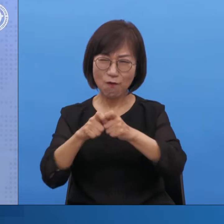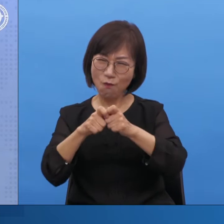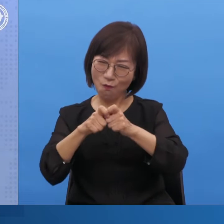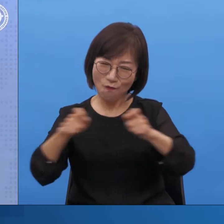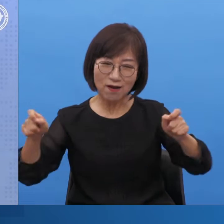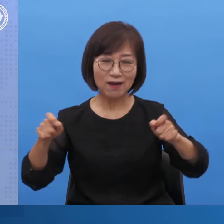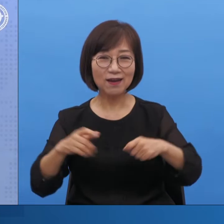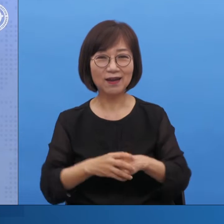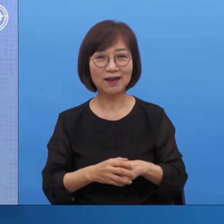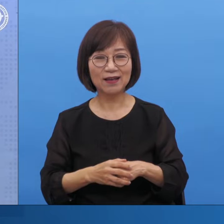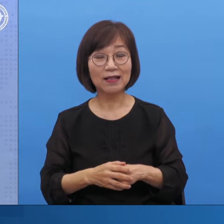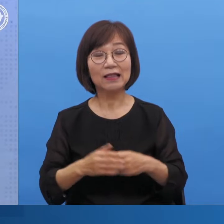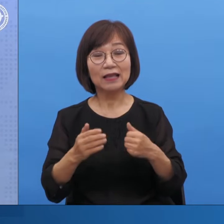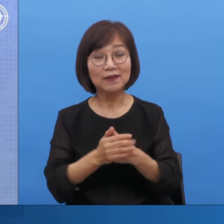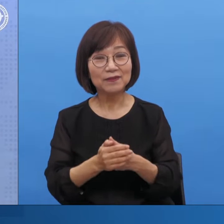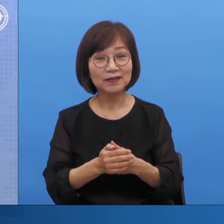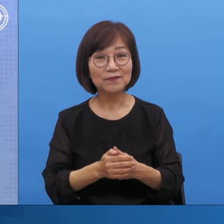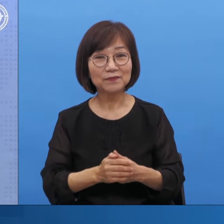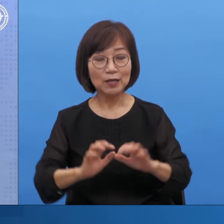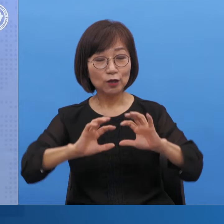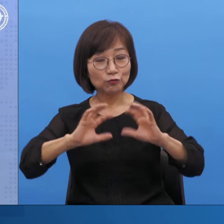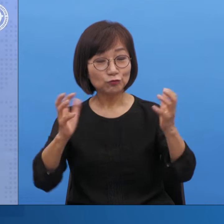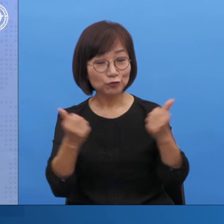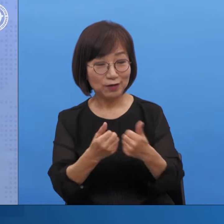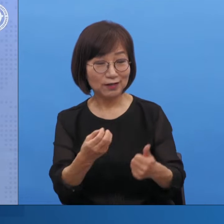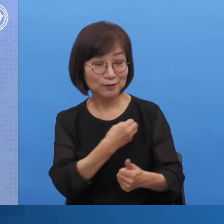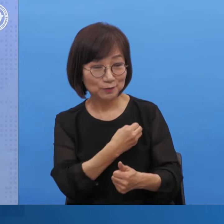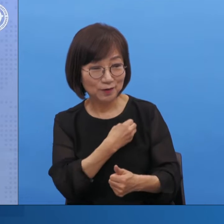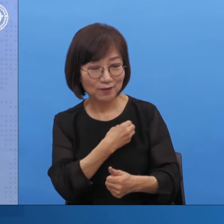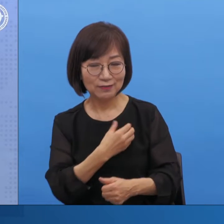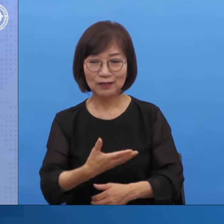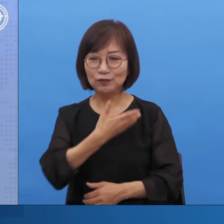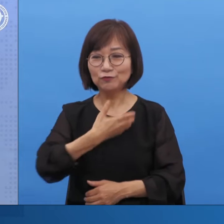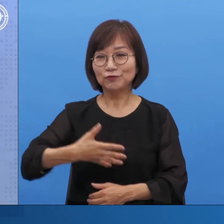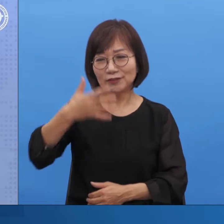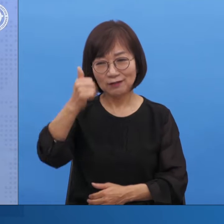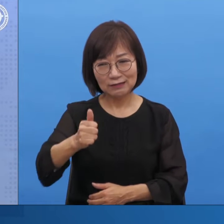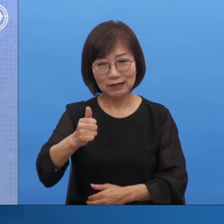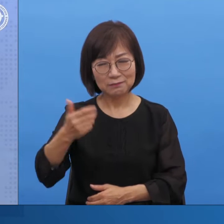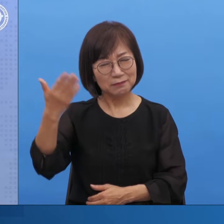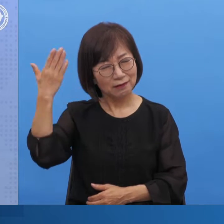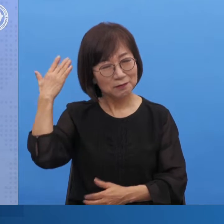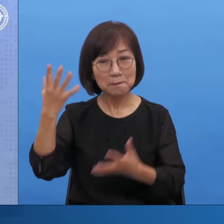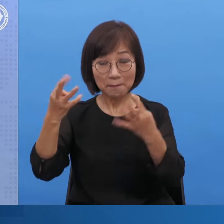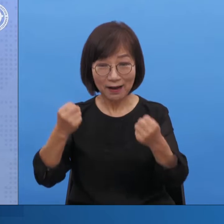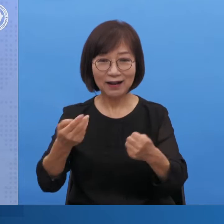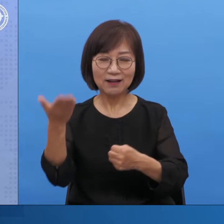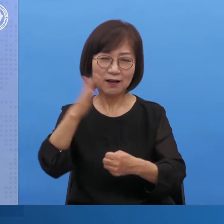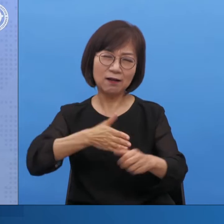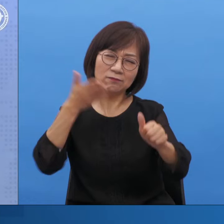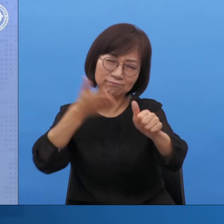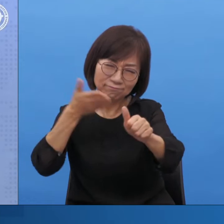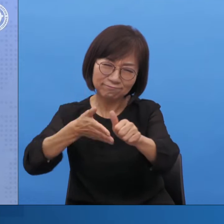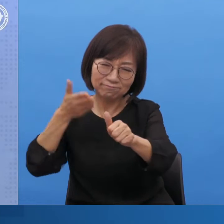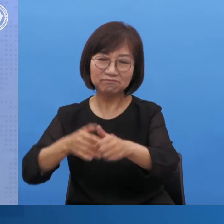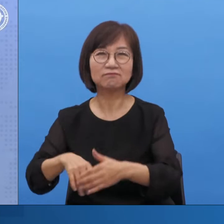뭐 국회의원들, 뭐 청장님들 많이 계셨는데 아무리 얘기해도 그냥 뭐 듣지도 않아요. We would go and share